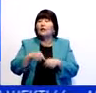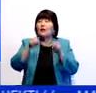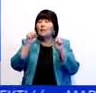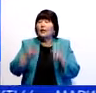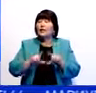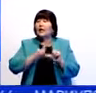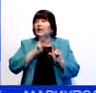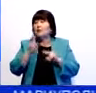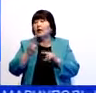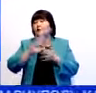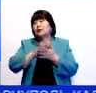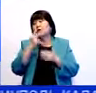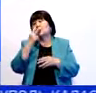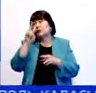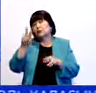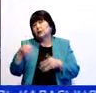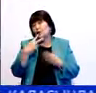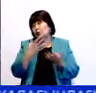барып, жай күйді көзбен көрді.